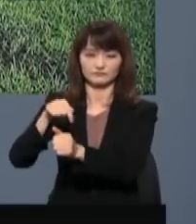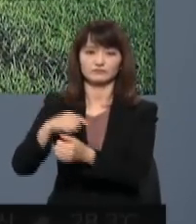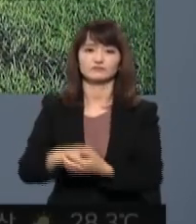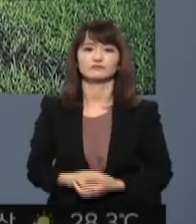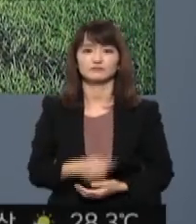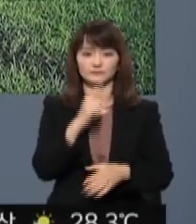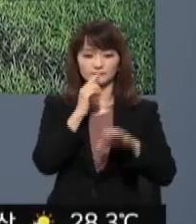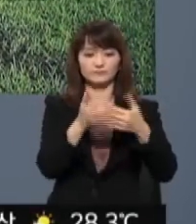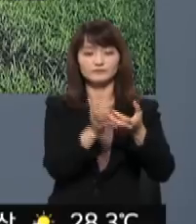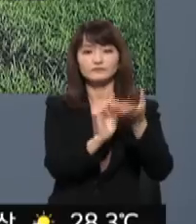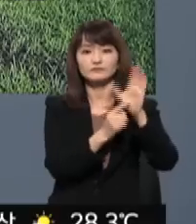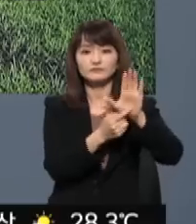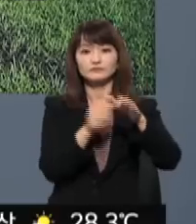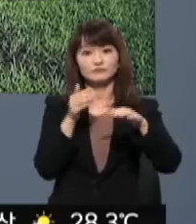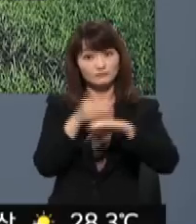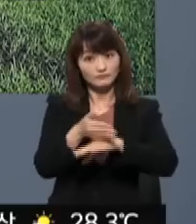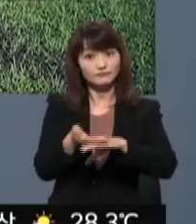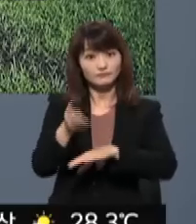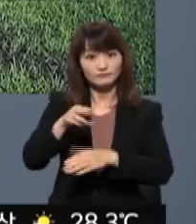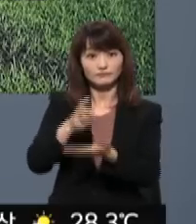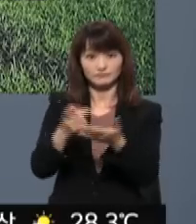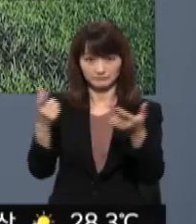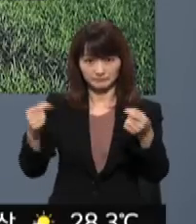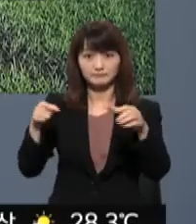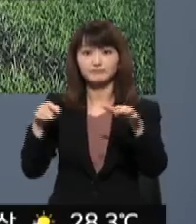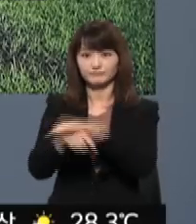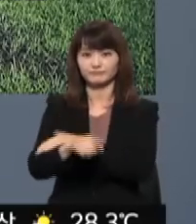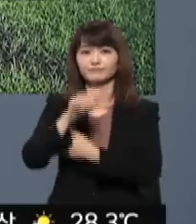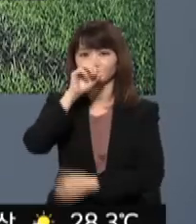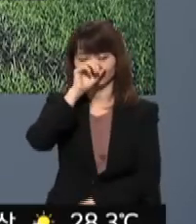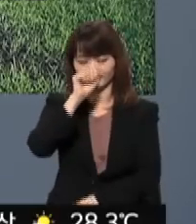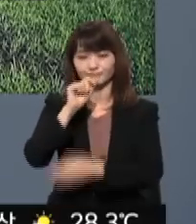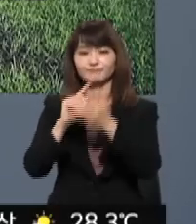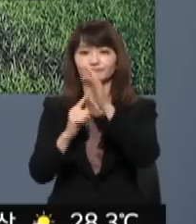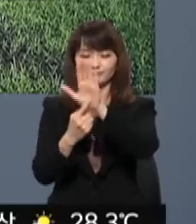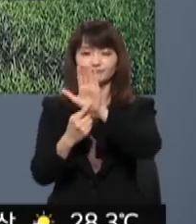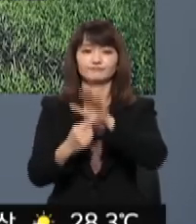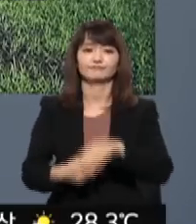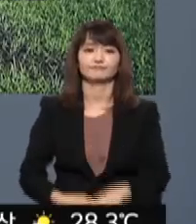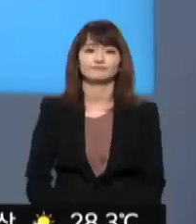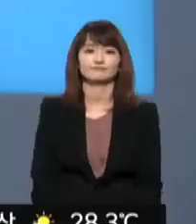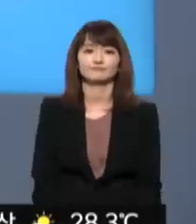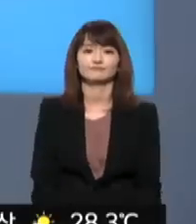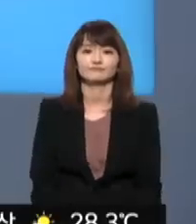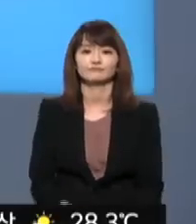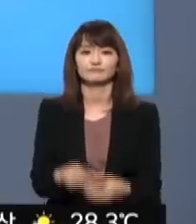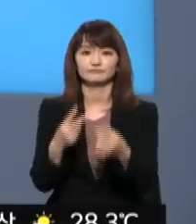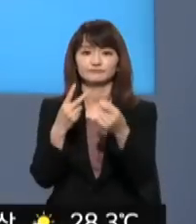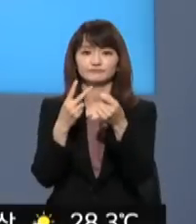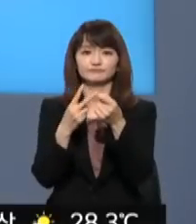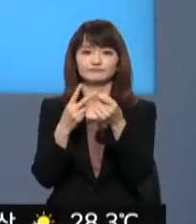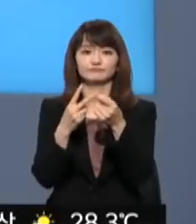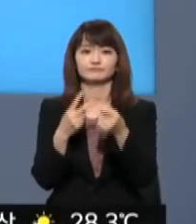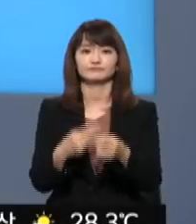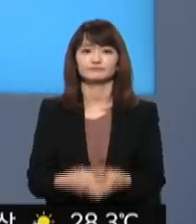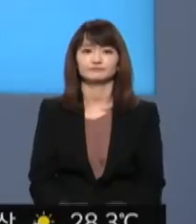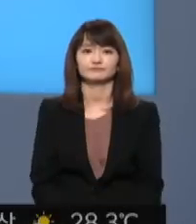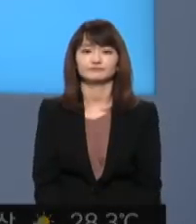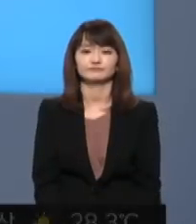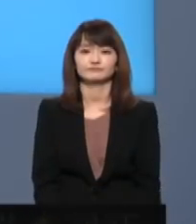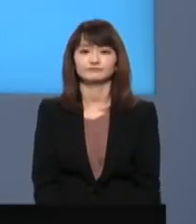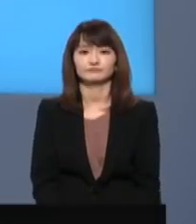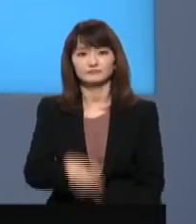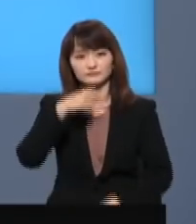합니다 민주당에서도 늦었지만 합당한 조치라며 환영의 뜻을 밝혔습니다 두 번째 픽 보시죠